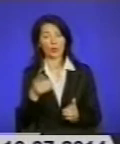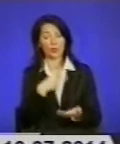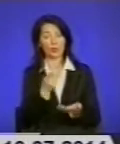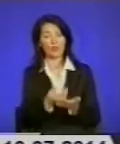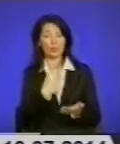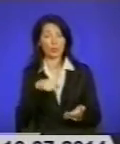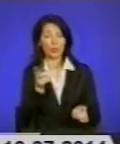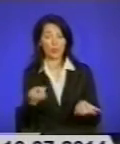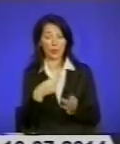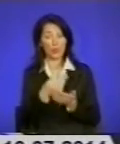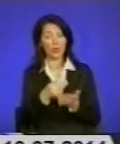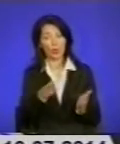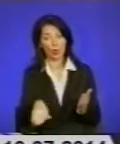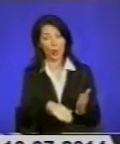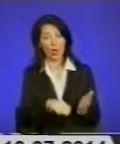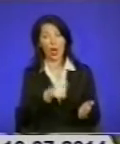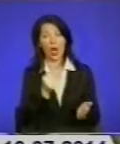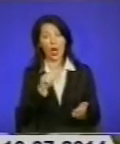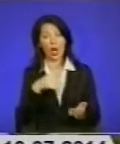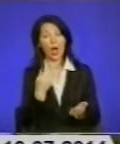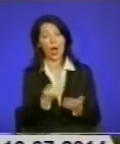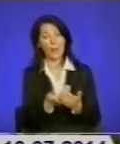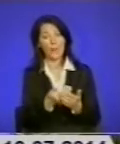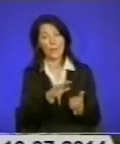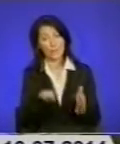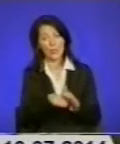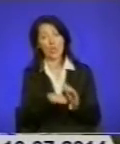ноги, а під ногами земля. У них є